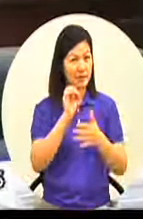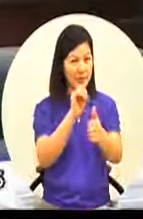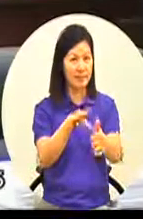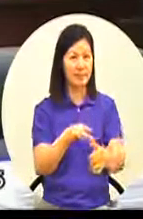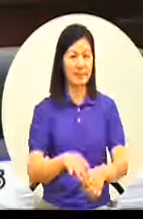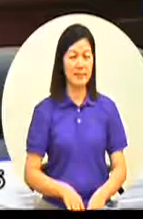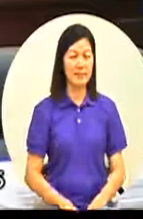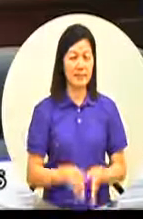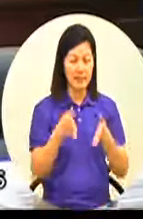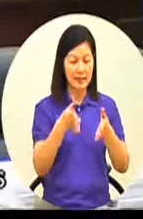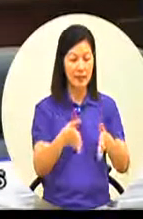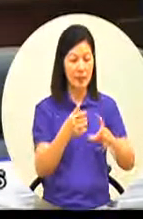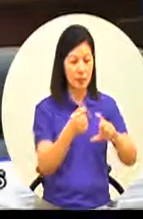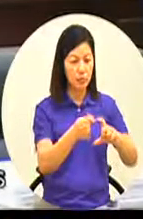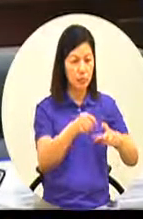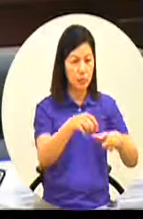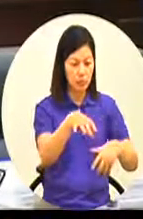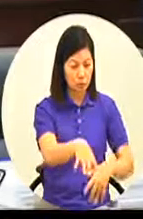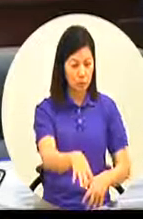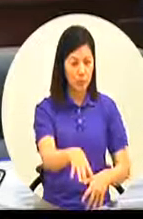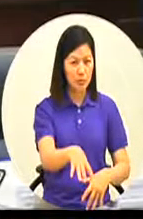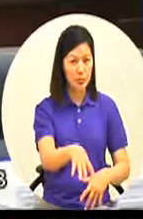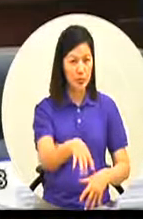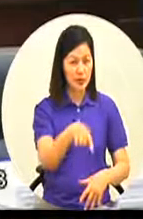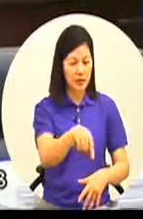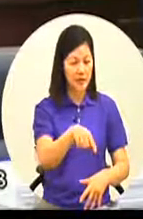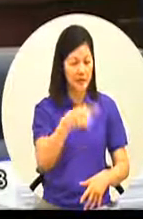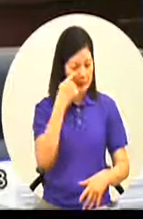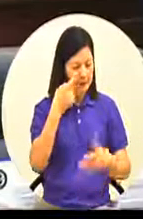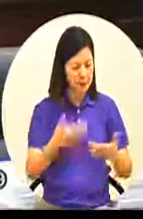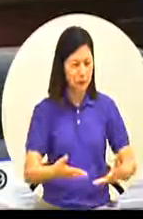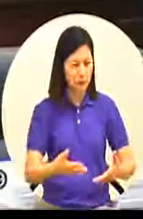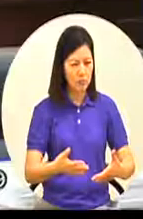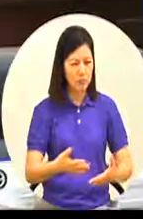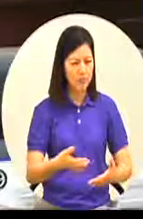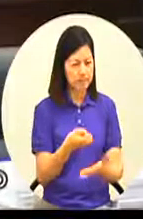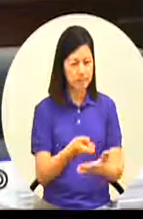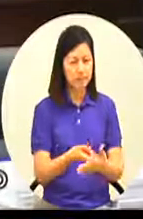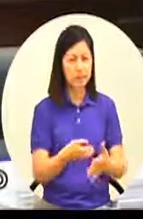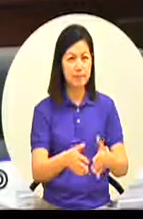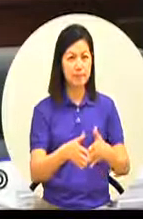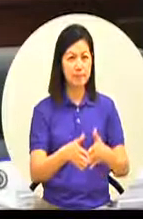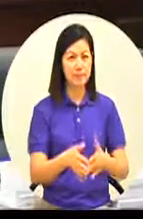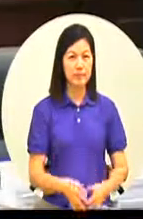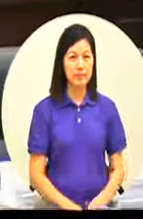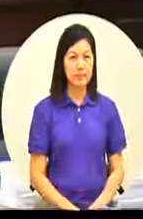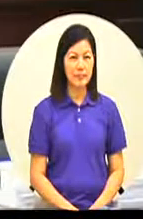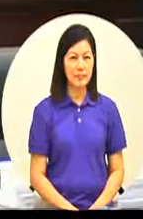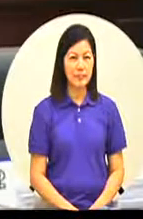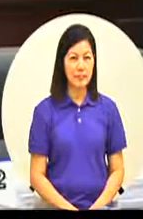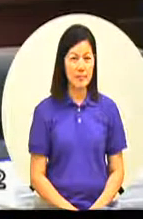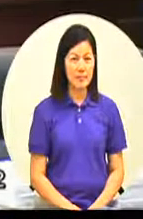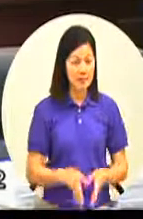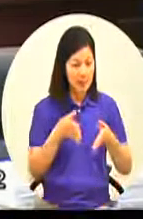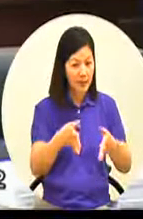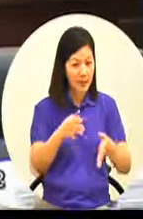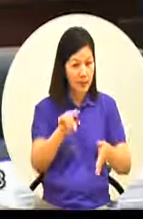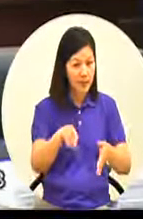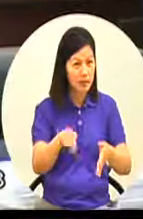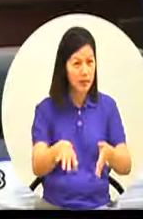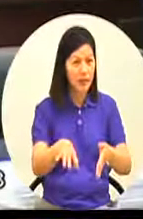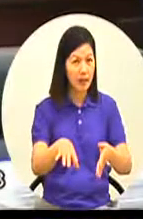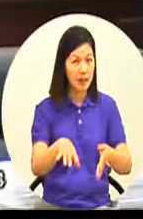要针对区公所的部分、啊，我觉得要慎重。我是觉得可以把民政局这边，你觉得要针对哪一个部分